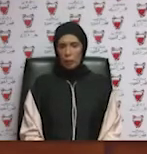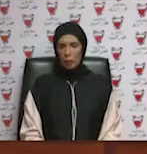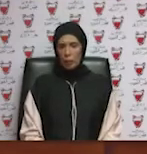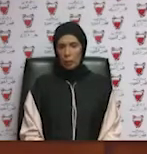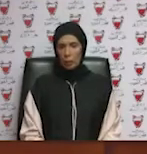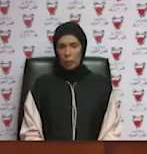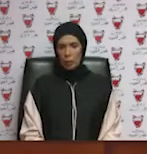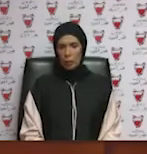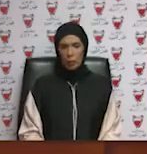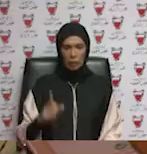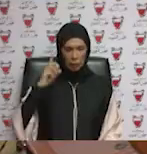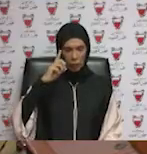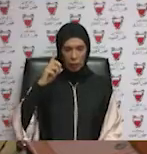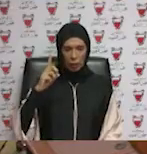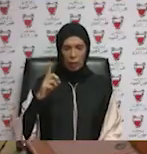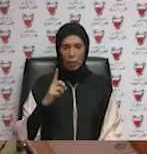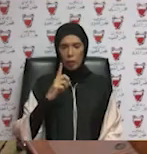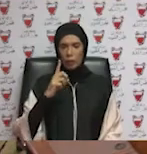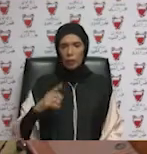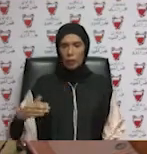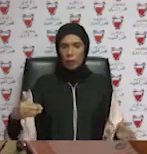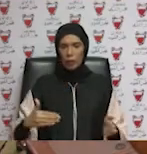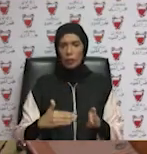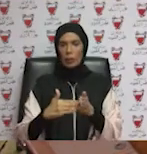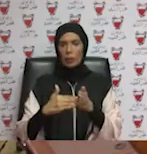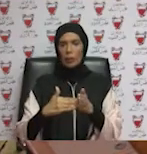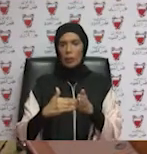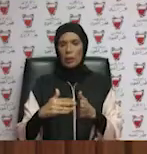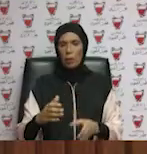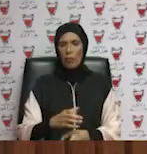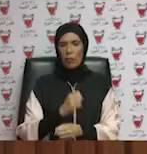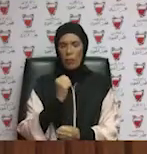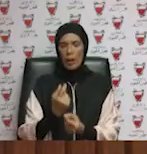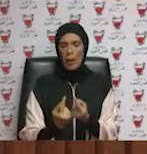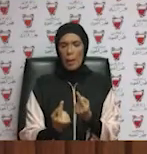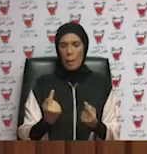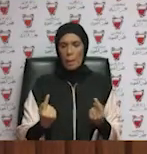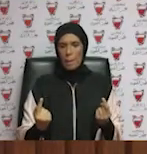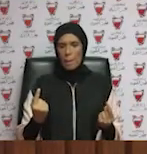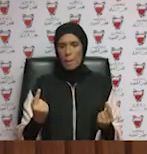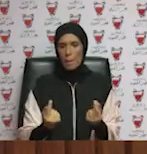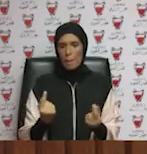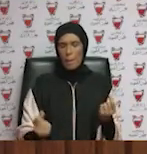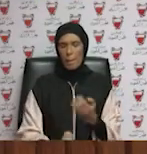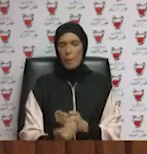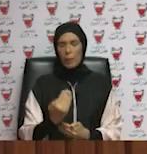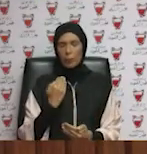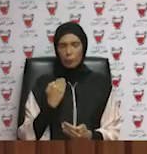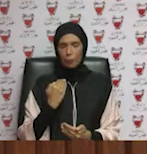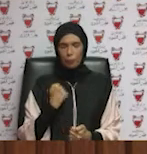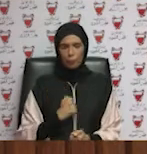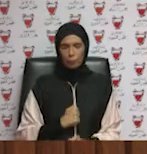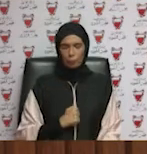نأخذ رأيكم النهائي على مشروع قانون بشأن حماية الأصناف النباتية الجديدة المرافق